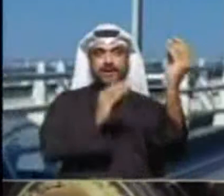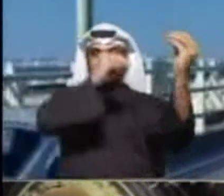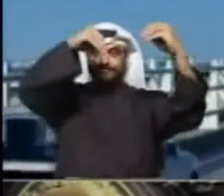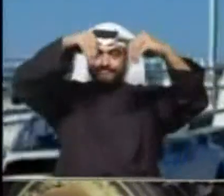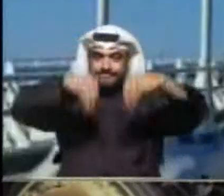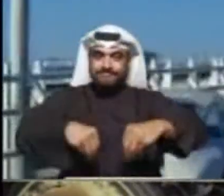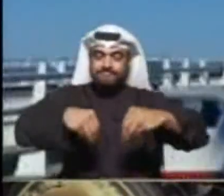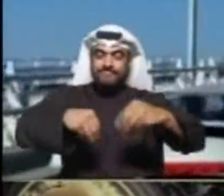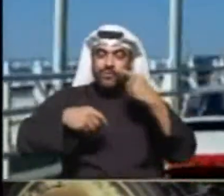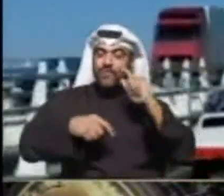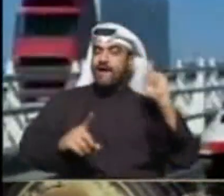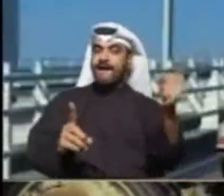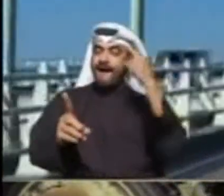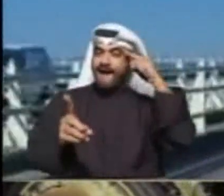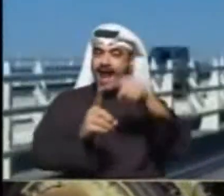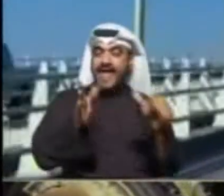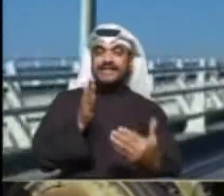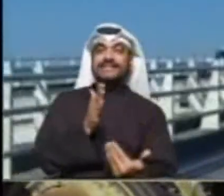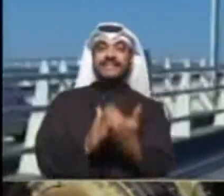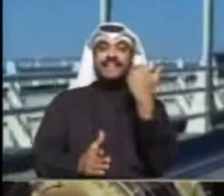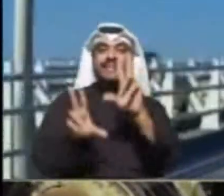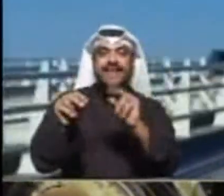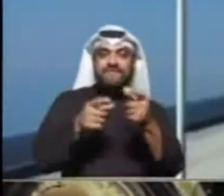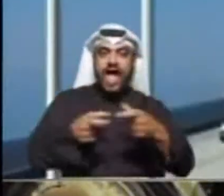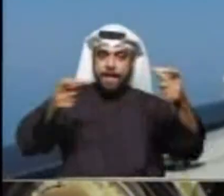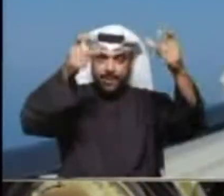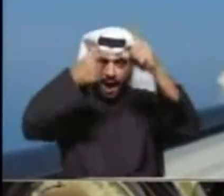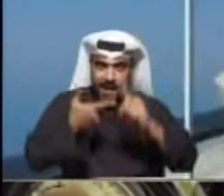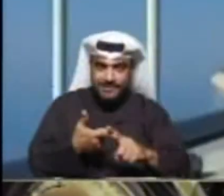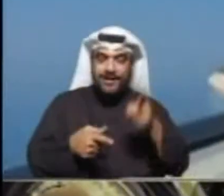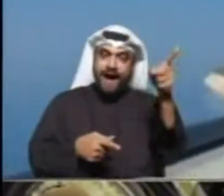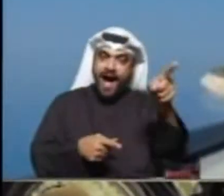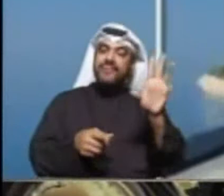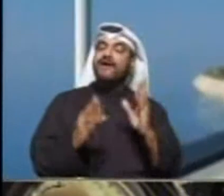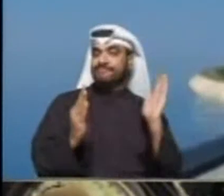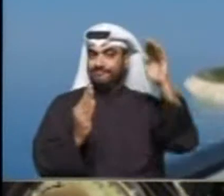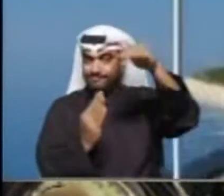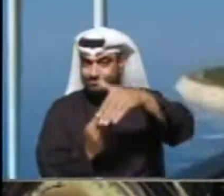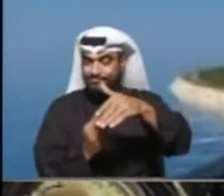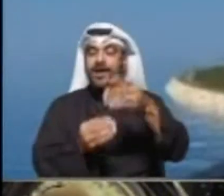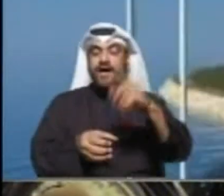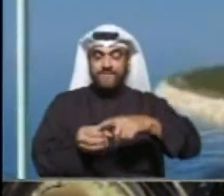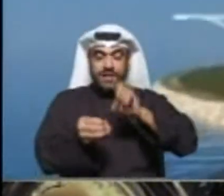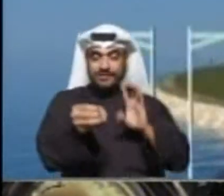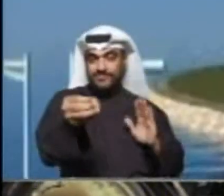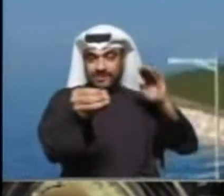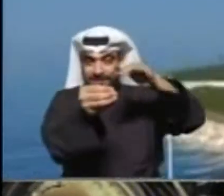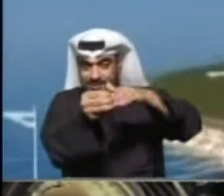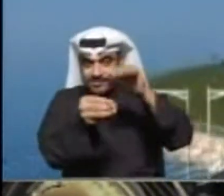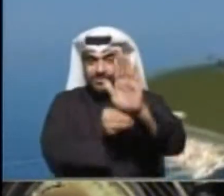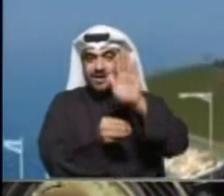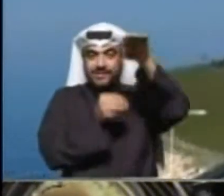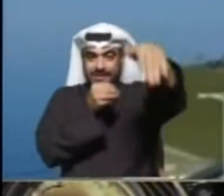بل سيكون معلما جديدا للكويت لما يتميز به من تصميم يشتمل على جزيرتين